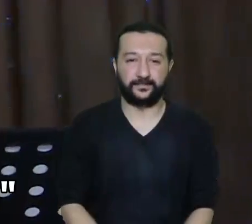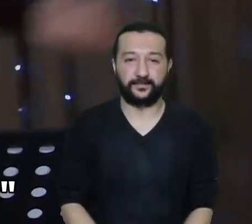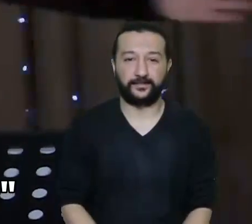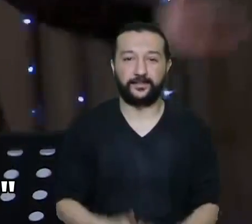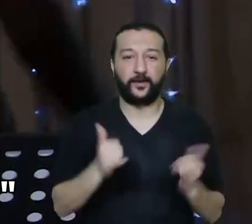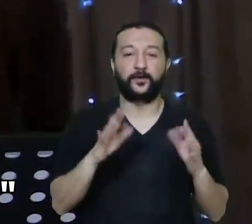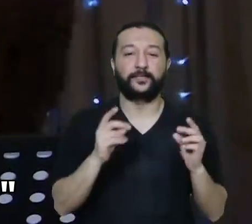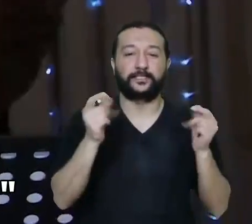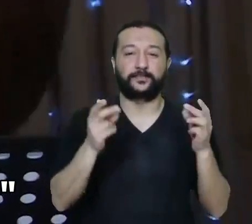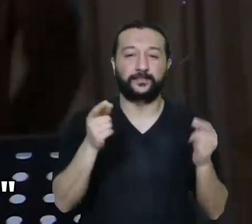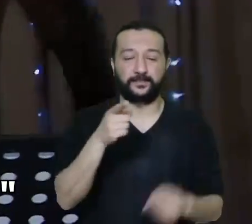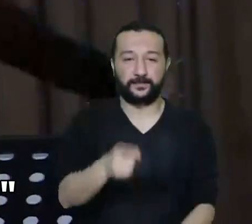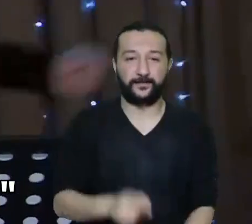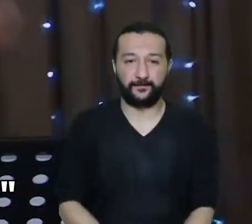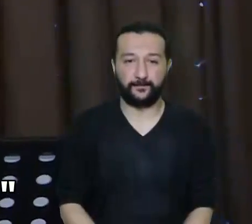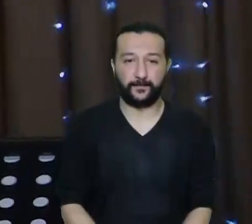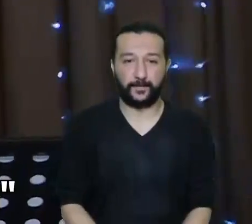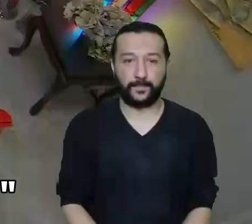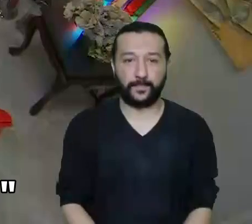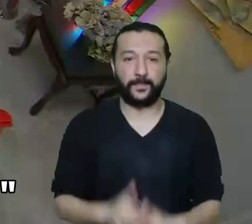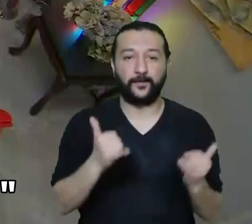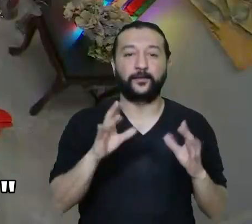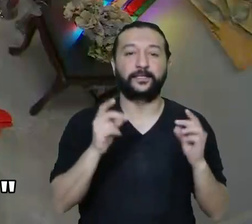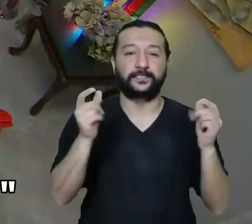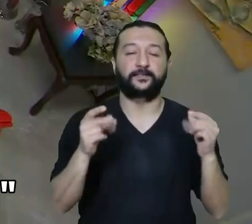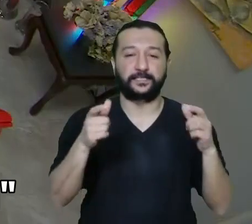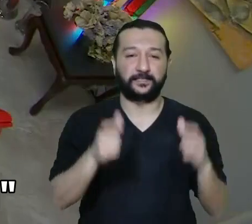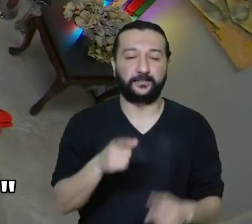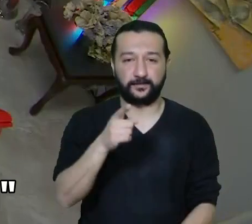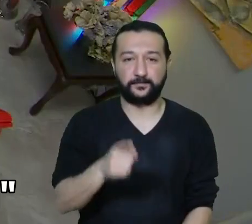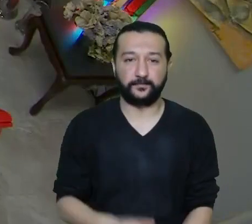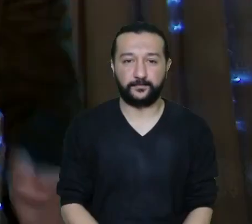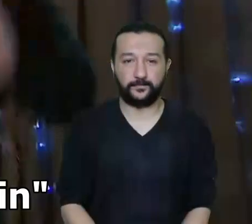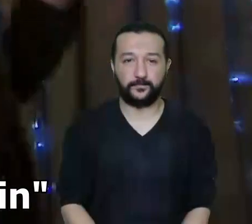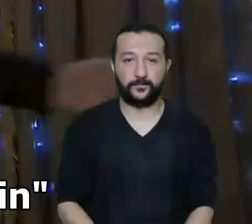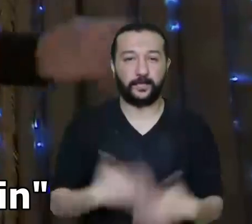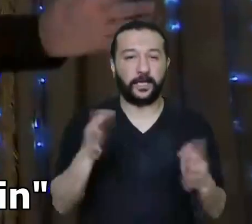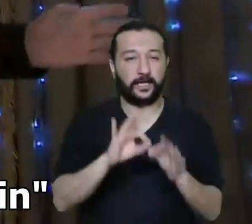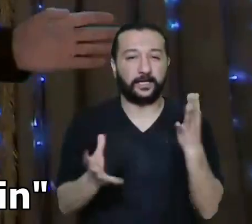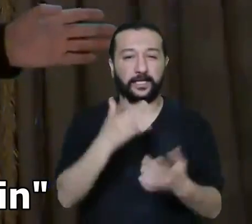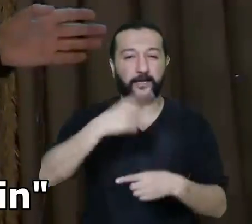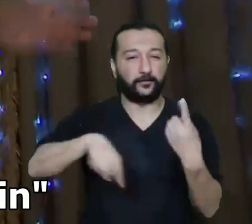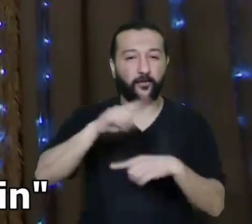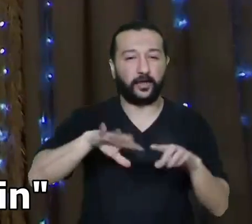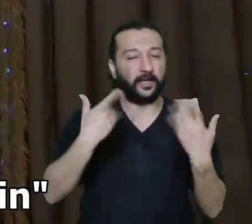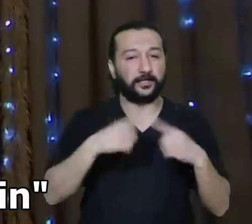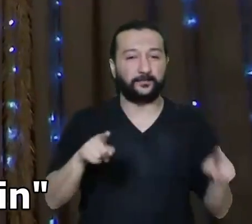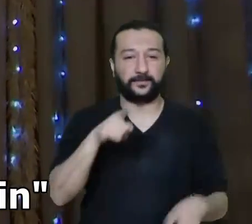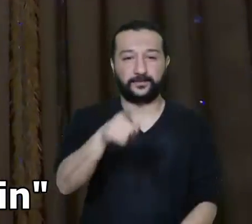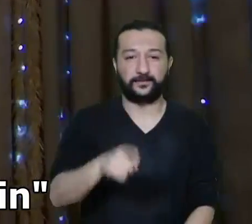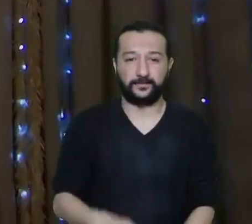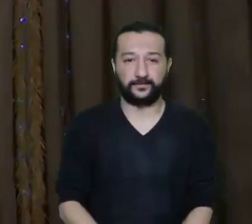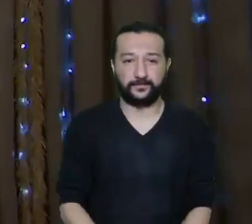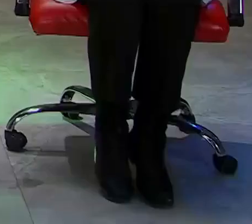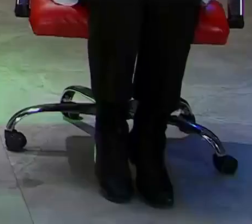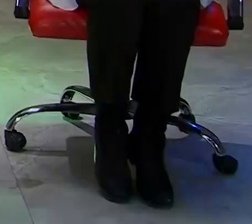şıkıdım. Oynama şıkıdım şıkıdım. Oynama şıkıdım şıkıdım. Ah yanar döner acayipsin.